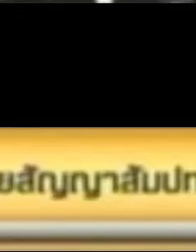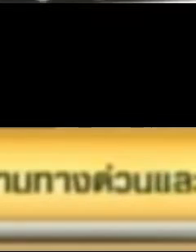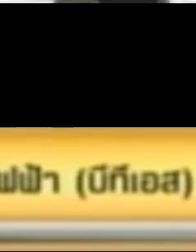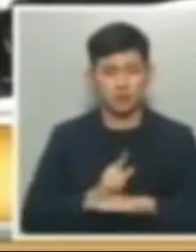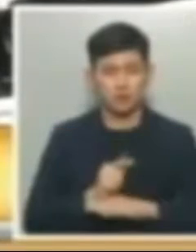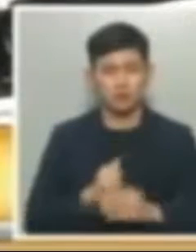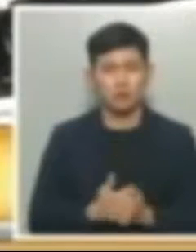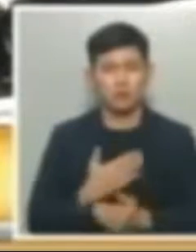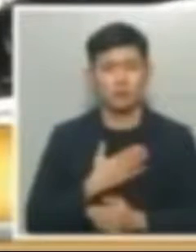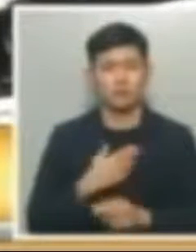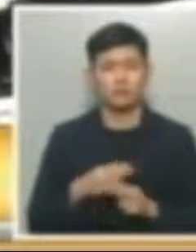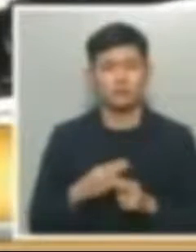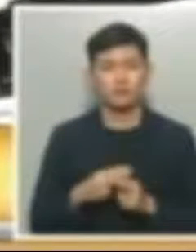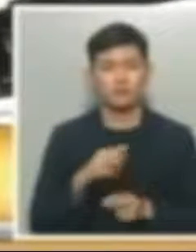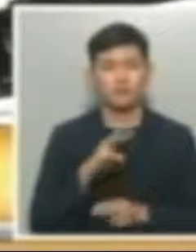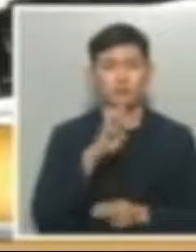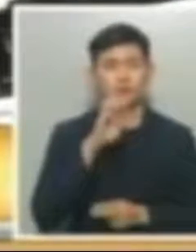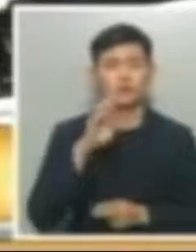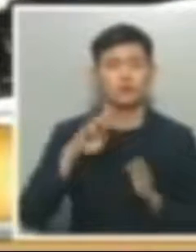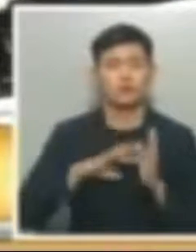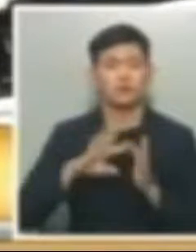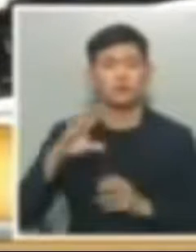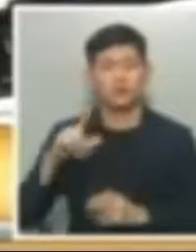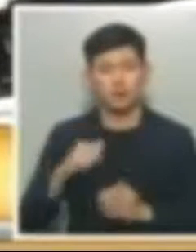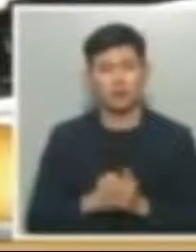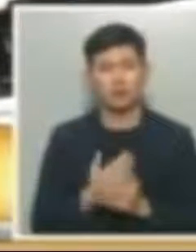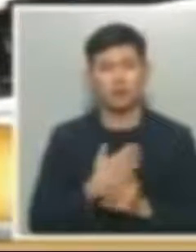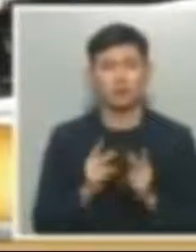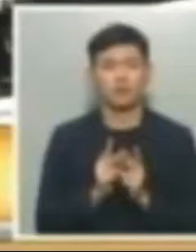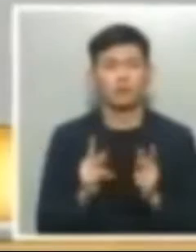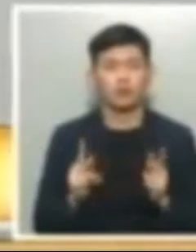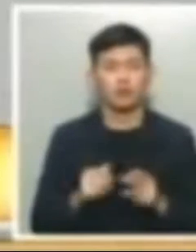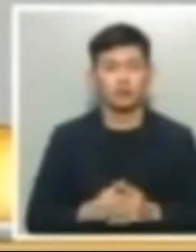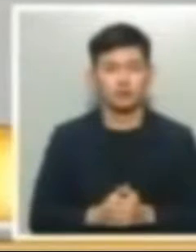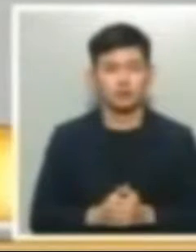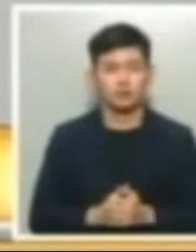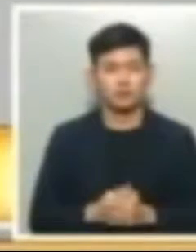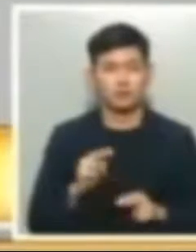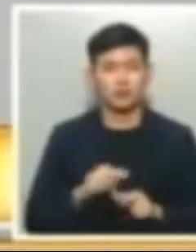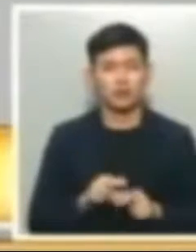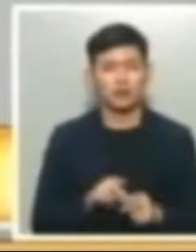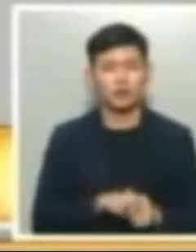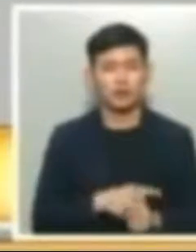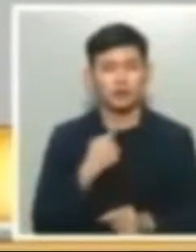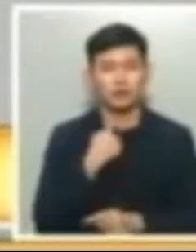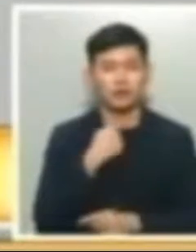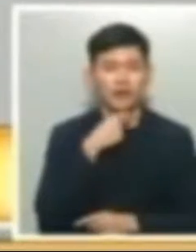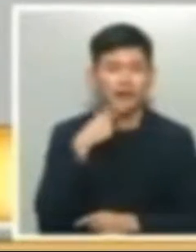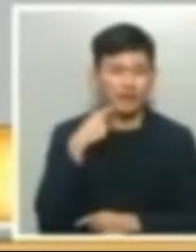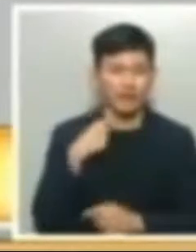ก็รบผมวิรัติวรสลินพรรคเสรีรวมไทยในฐานะกรรมธิการนะครับท่านประธานนั่งนานหน่อยคอแห้งเพราะทำชาหมด